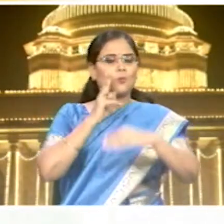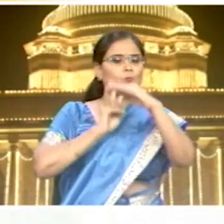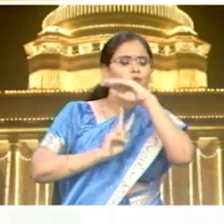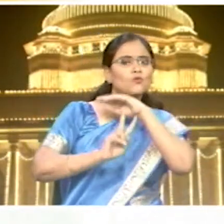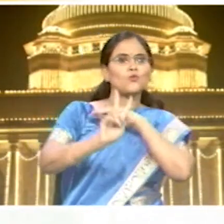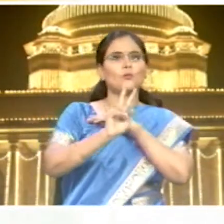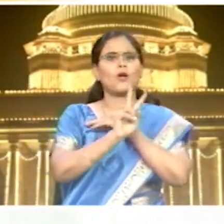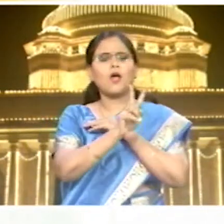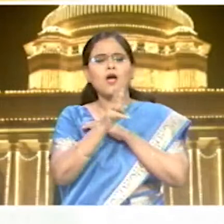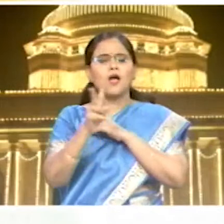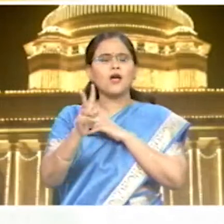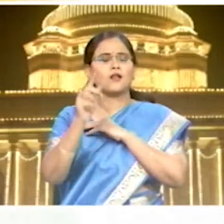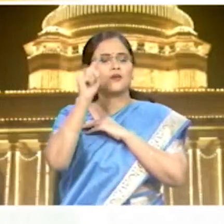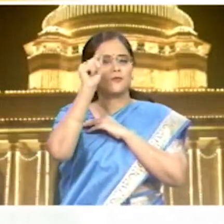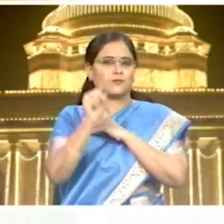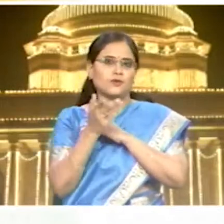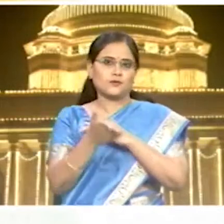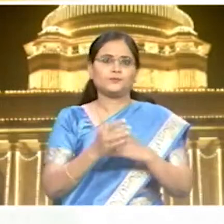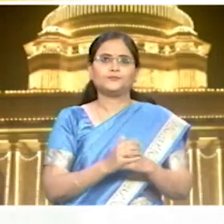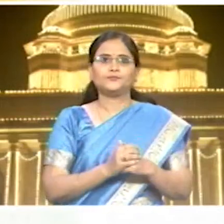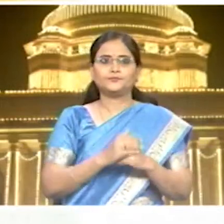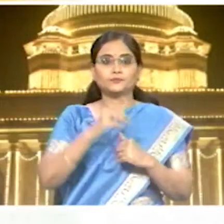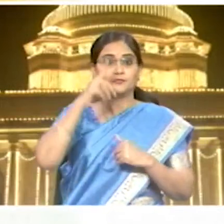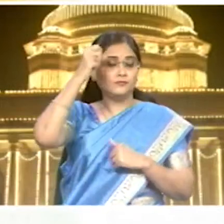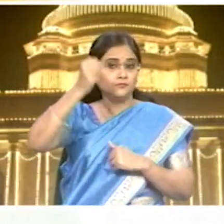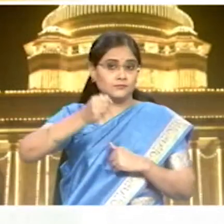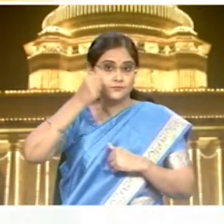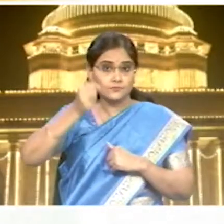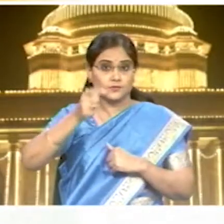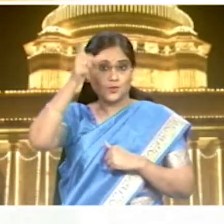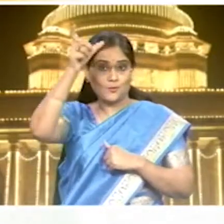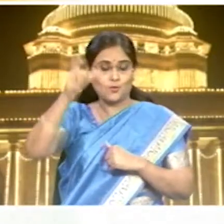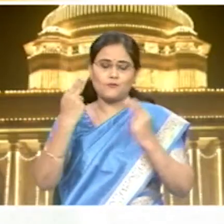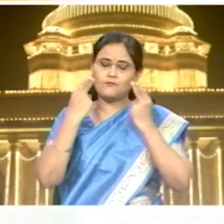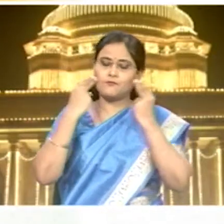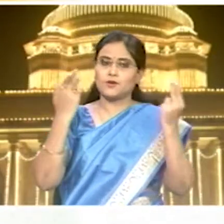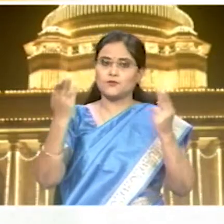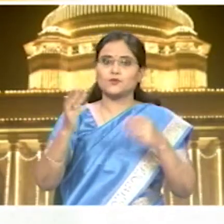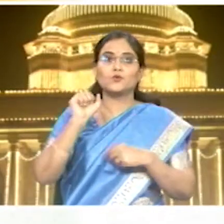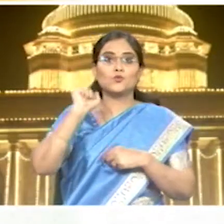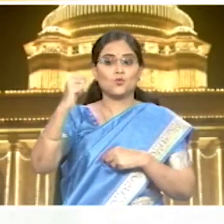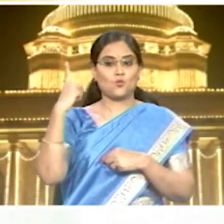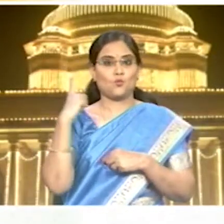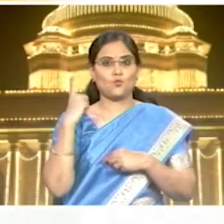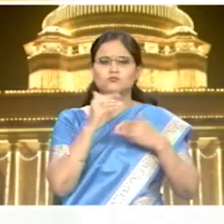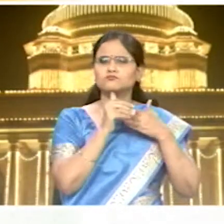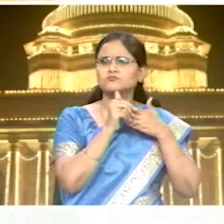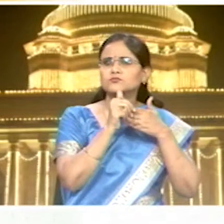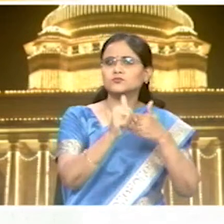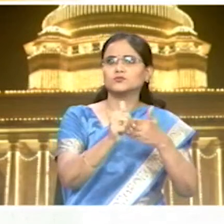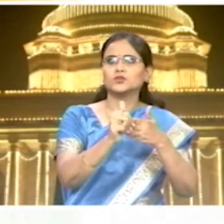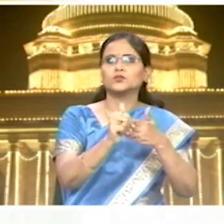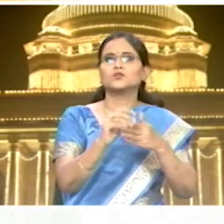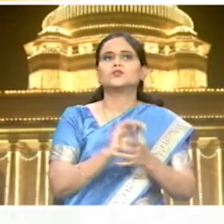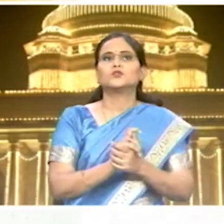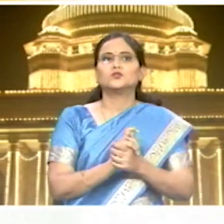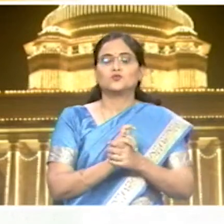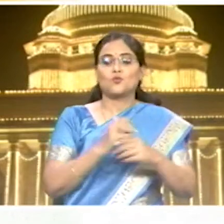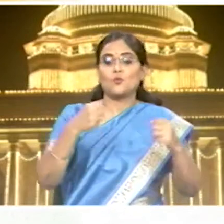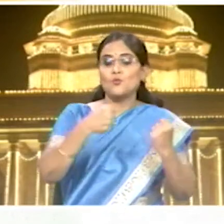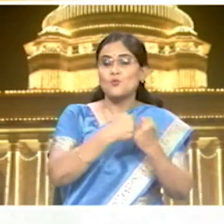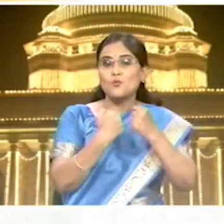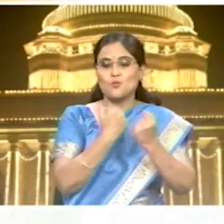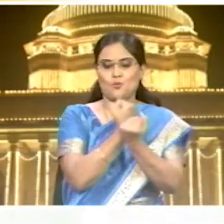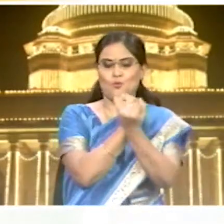विकसित कर दी थी। महात्मा गांधी जैसे महानायक के नेतृत्व में हुई स्वाधीनता संग्राम के दौरान